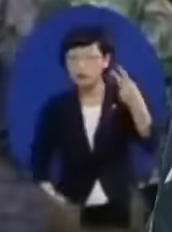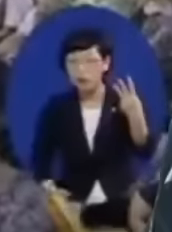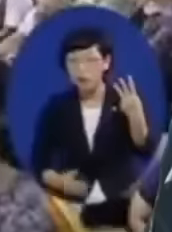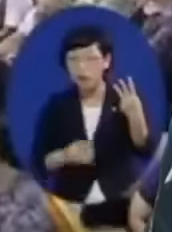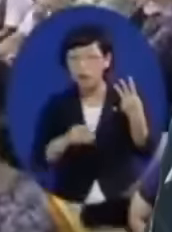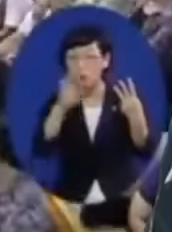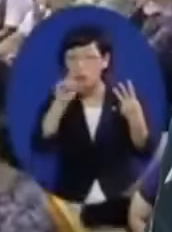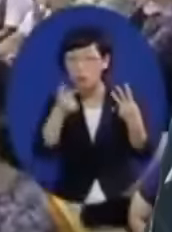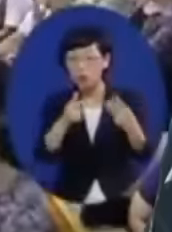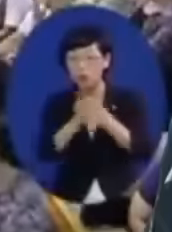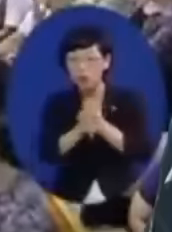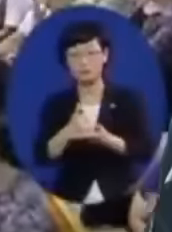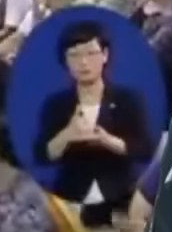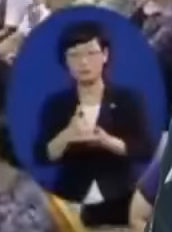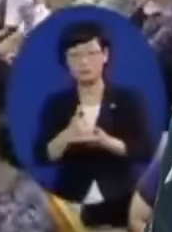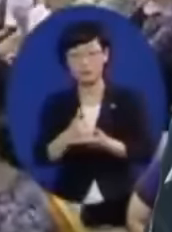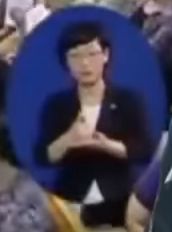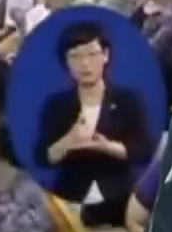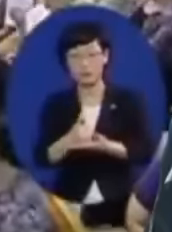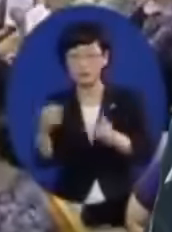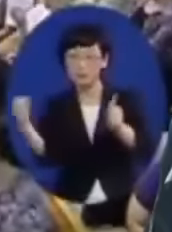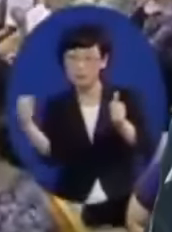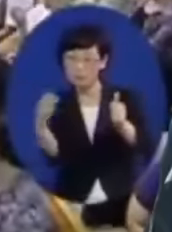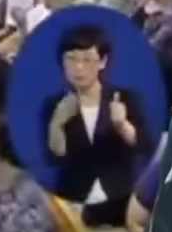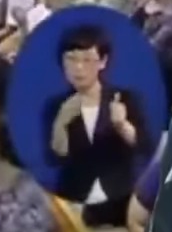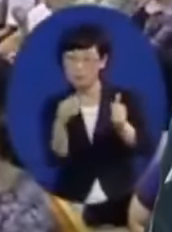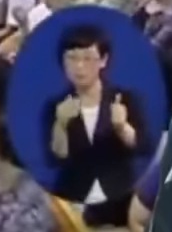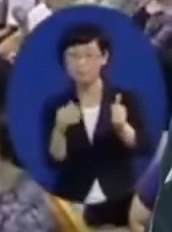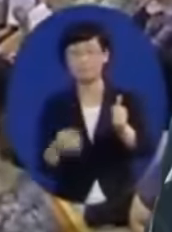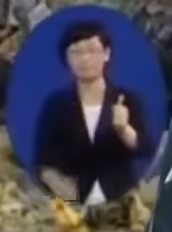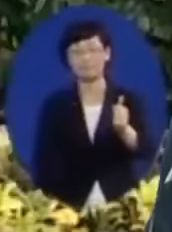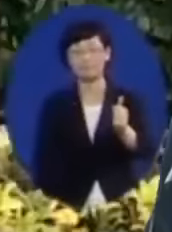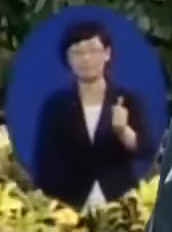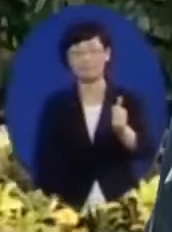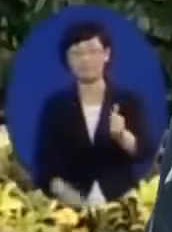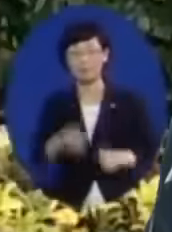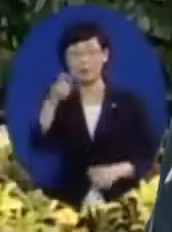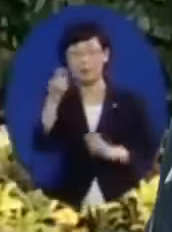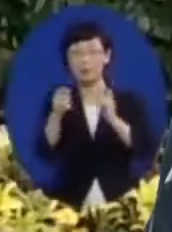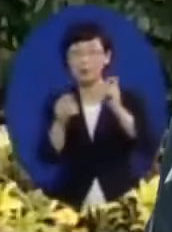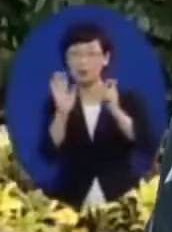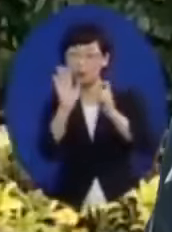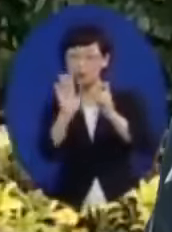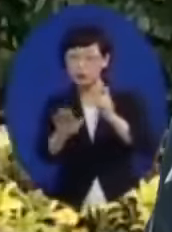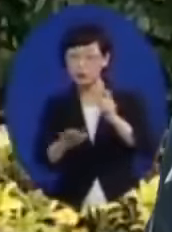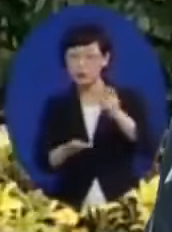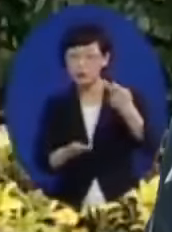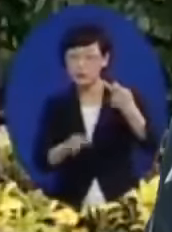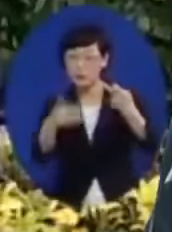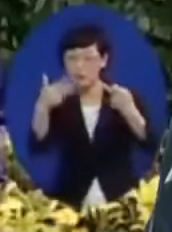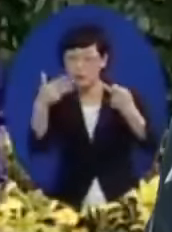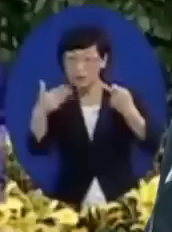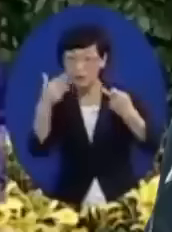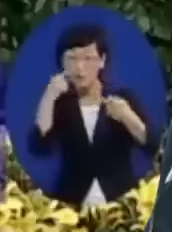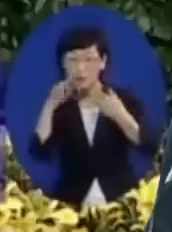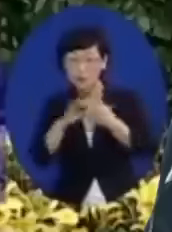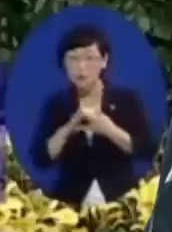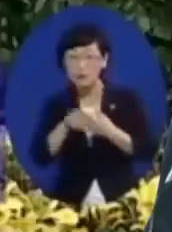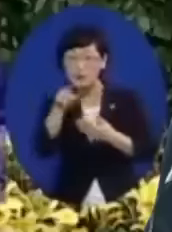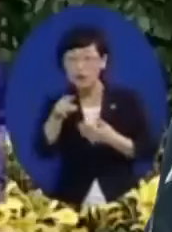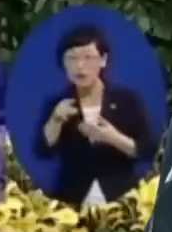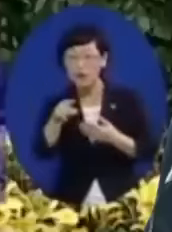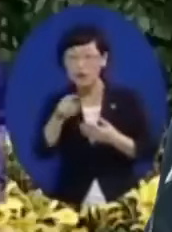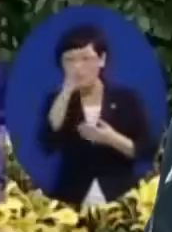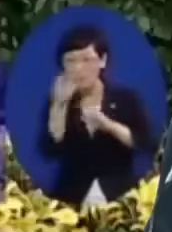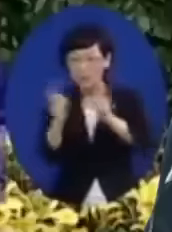때 하나님이 이렇게 대답했습니다. 고린도후서 12장 8절로 10절에 이것이 내게서 떠나가게 하기 위하여